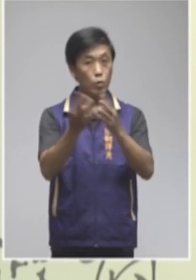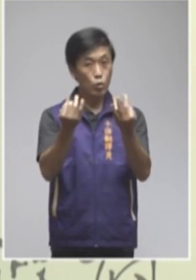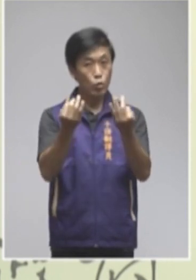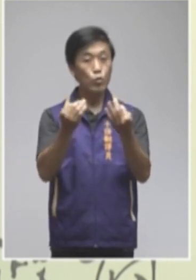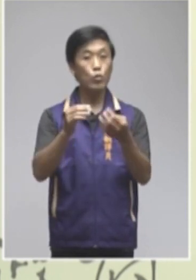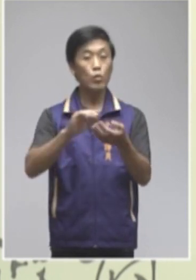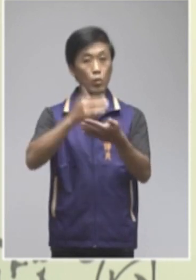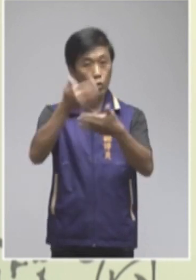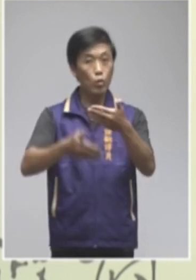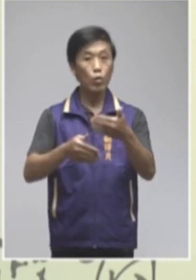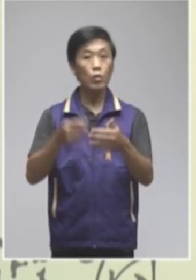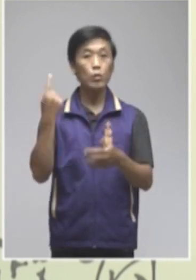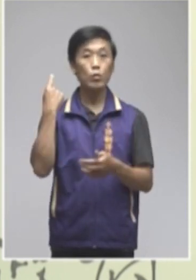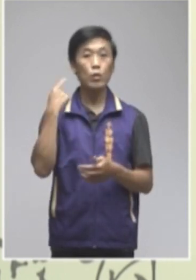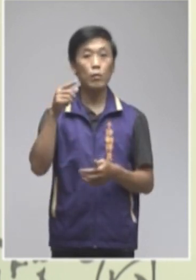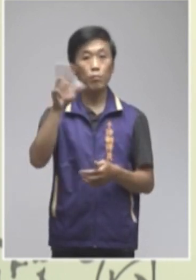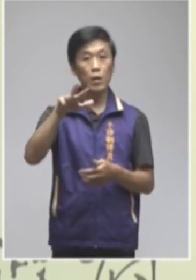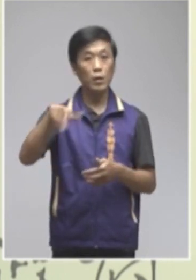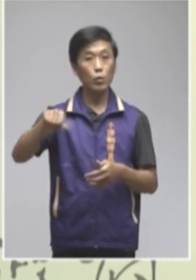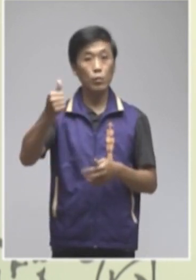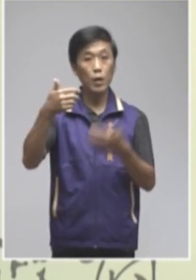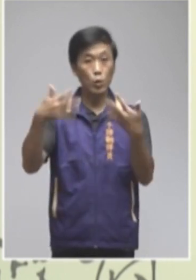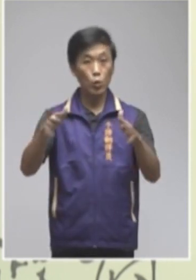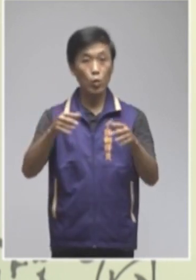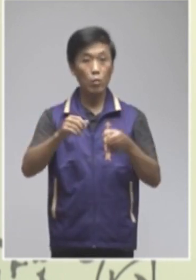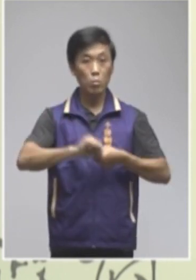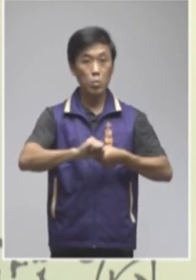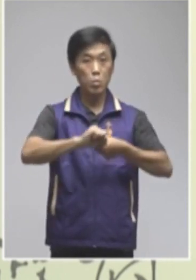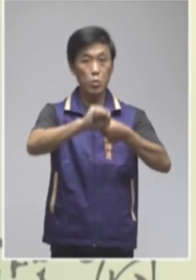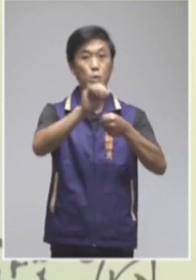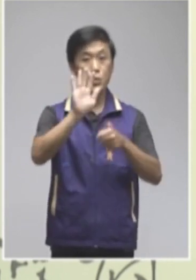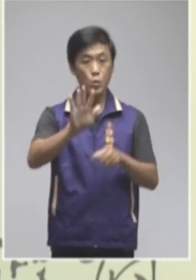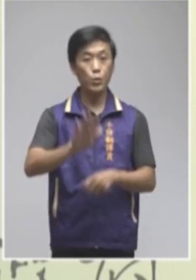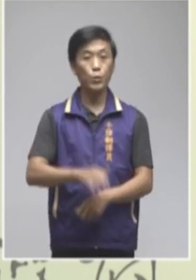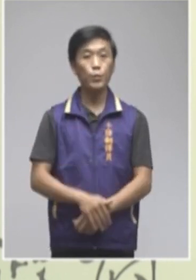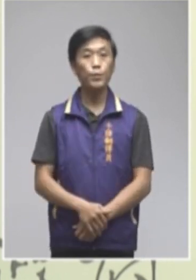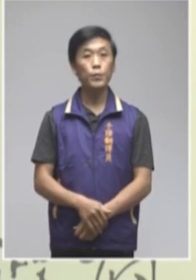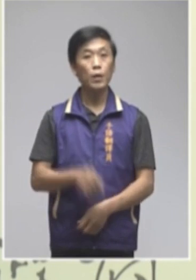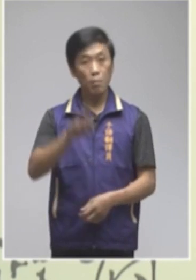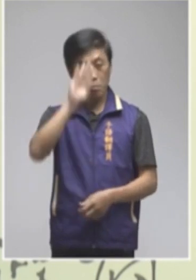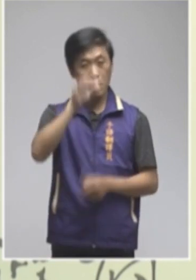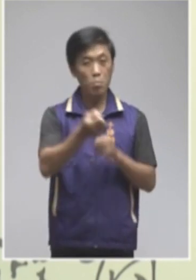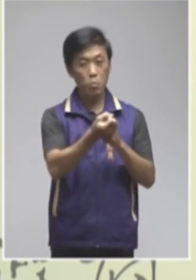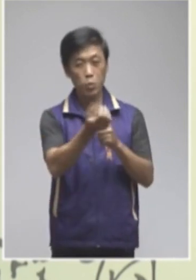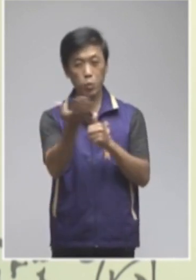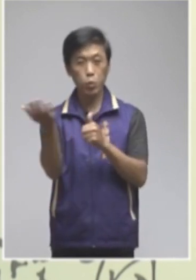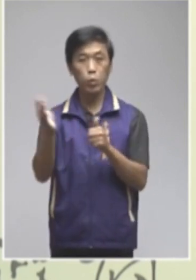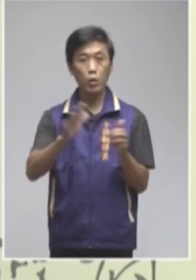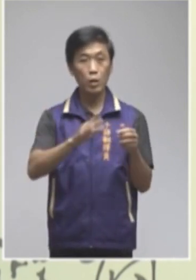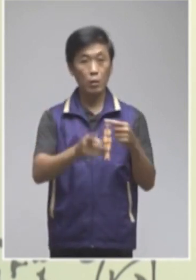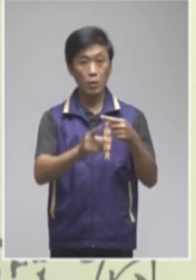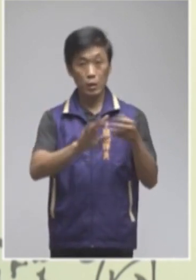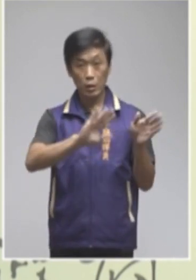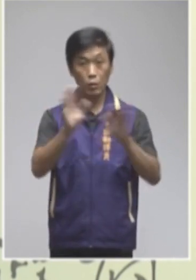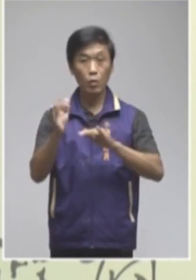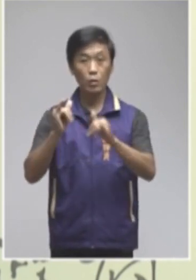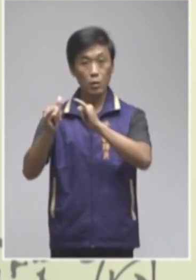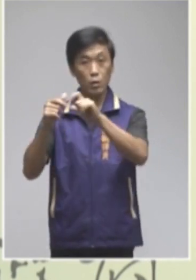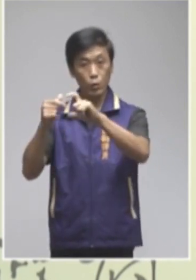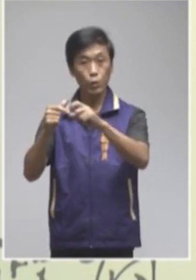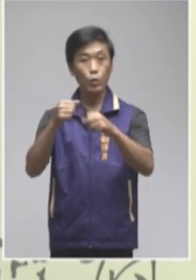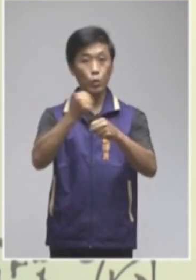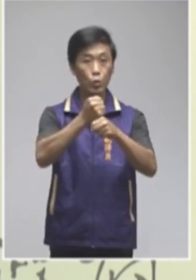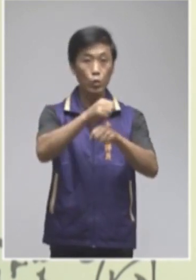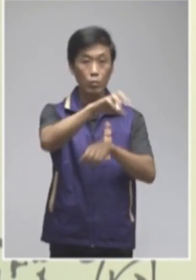天8500多例来讲的话，是略有上升。但那整个疫情的一个状态，包含社区、包含职